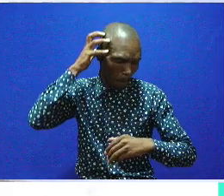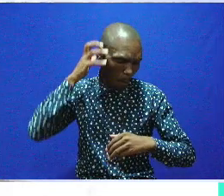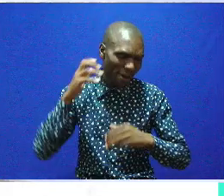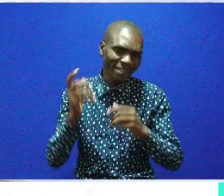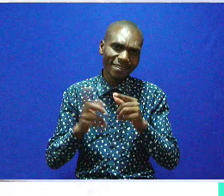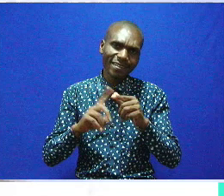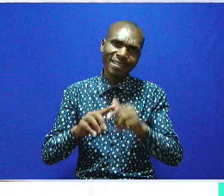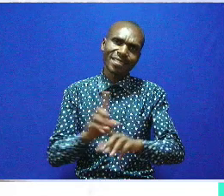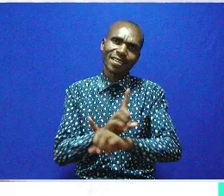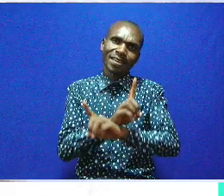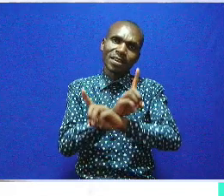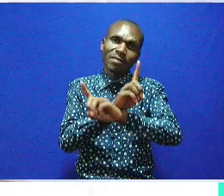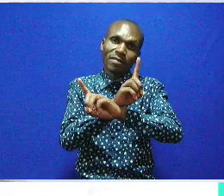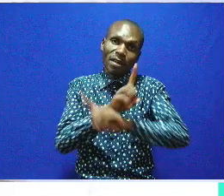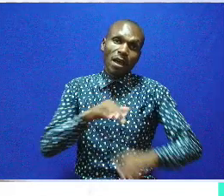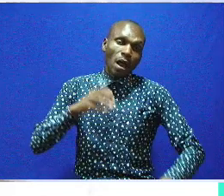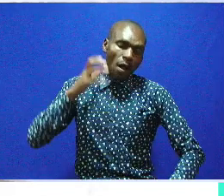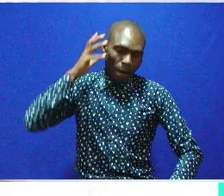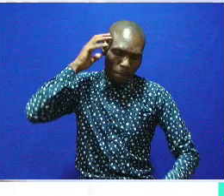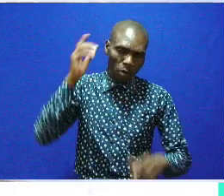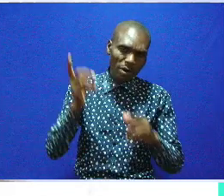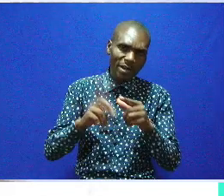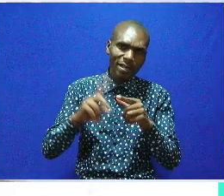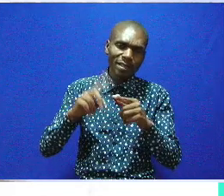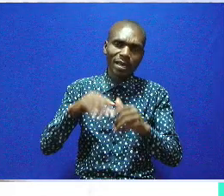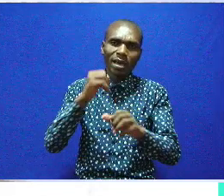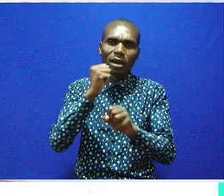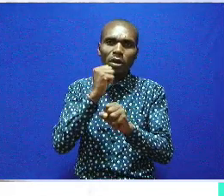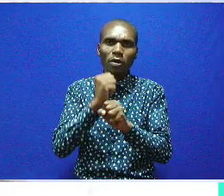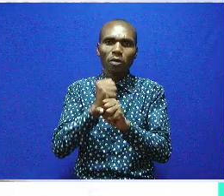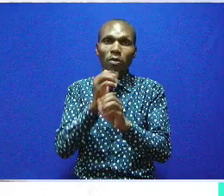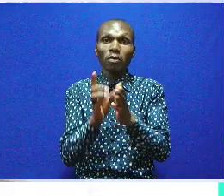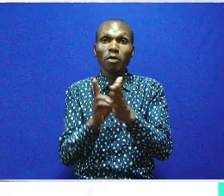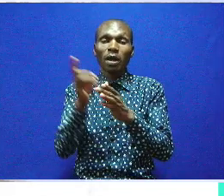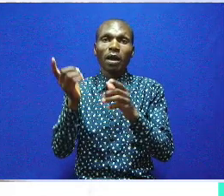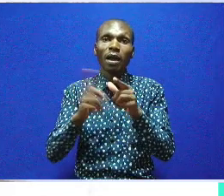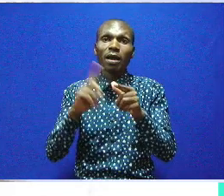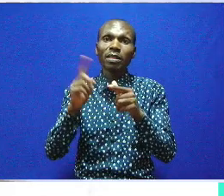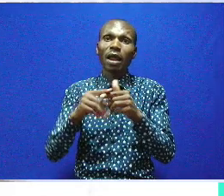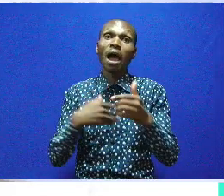mwegerira Arati no tana ni gagendrete gwikrania amagendro kurende tibarara